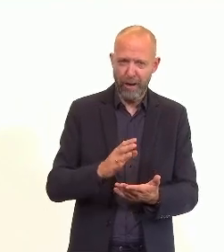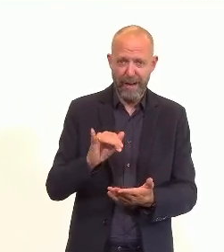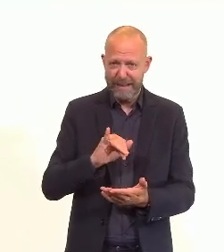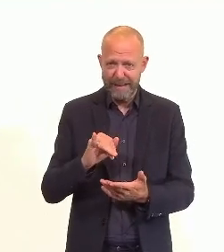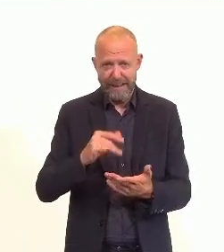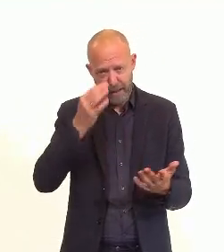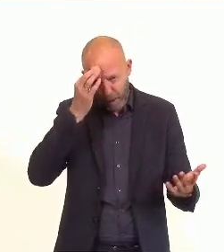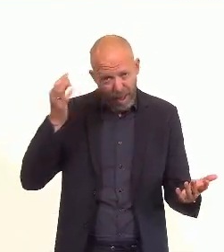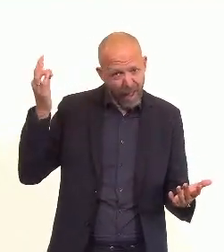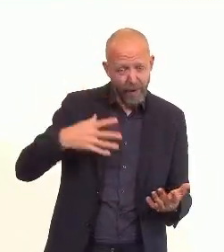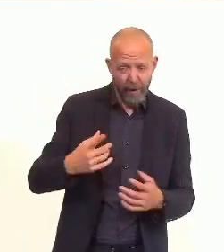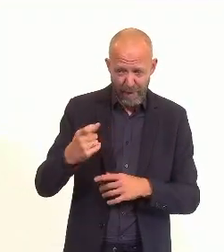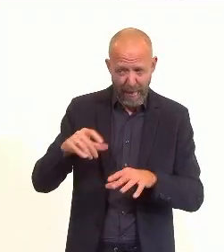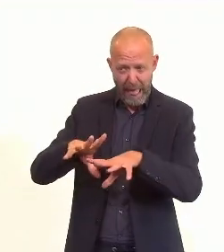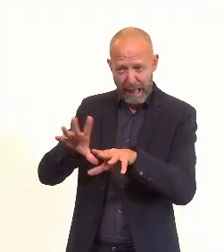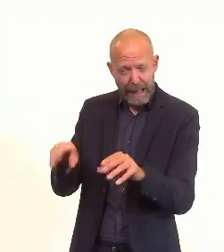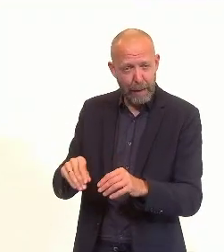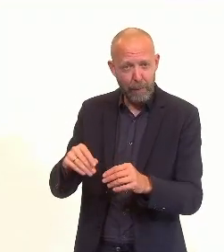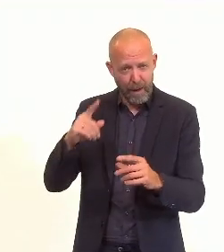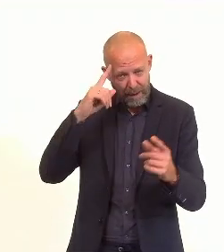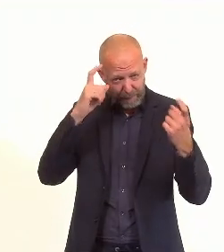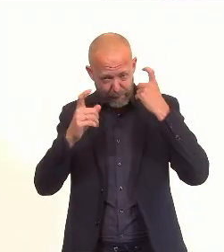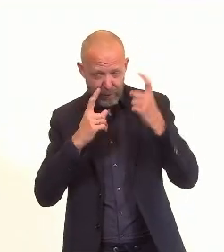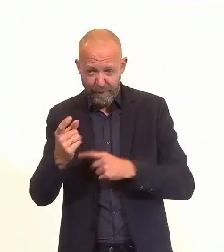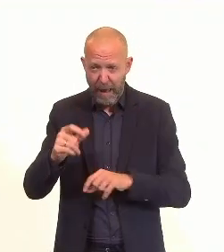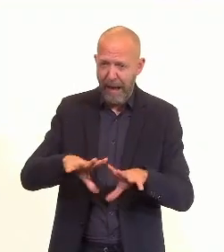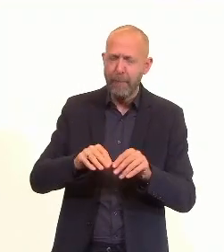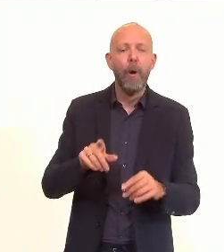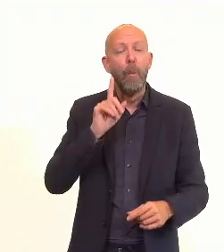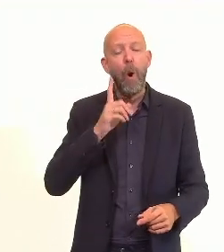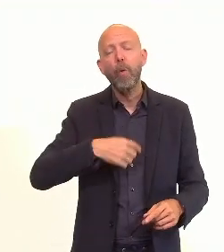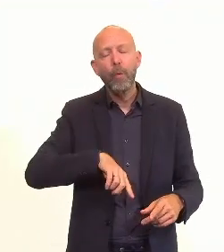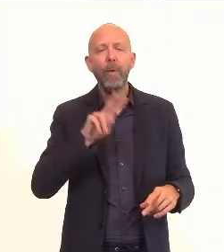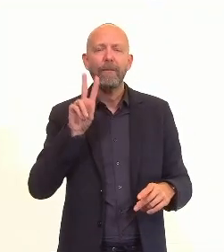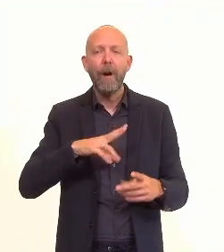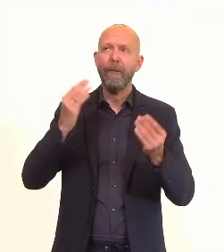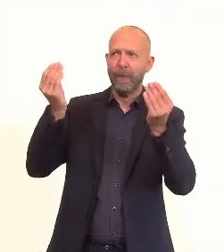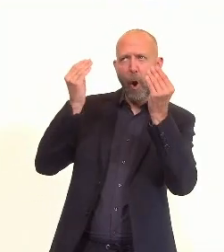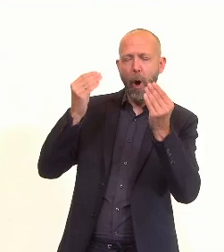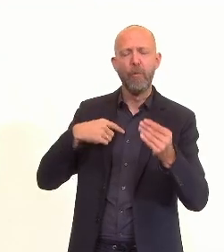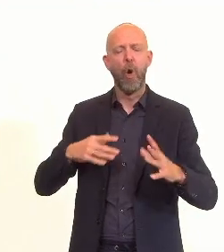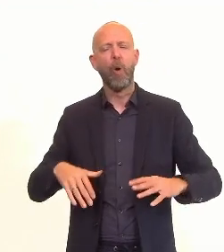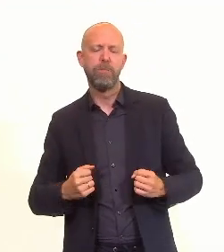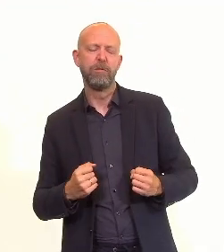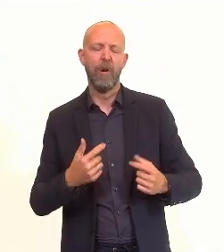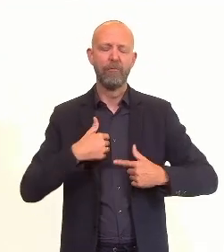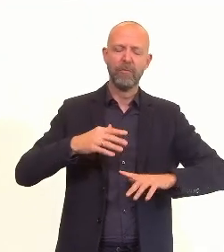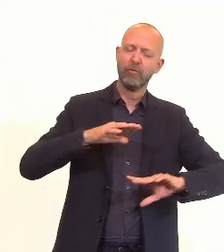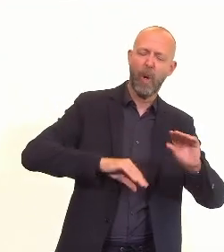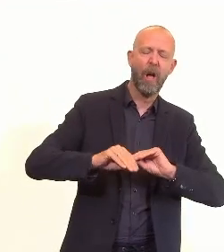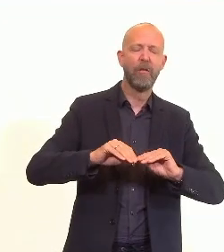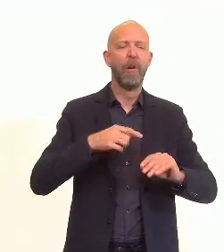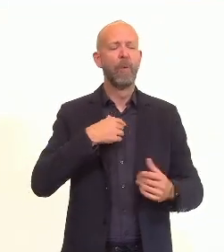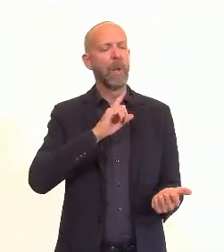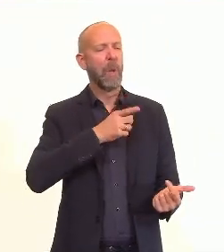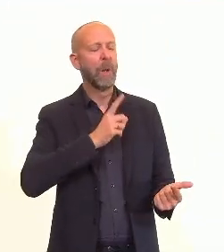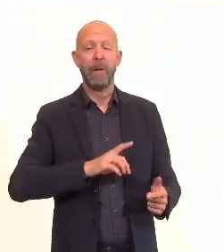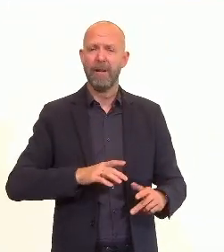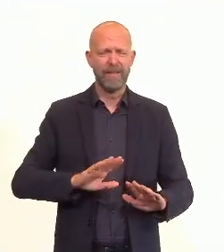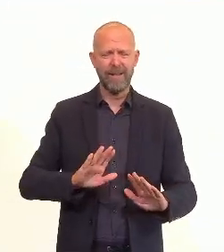qui va le penser, parce que nous, on est fort, on est formé, on est soignant, et on va leur dire non,